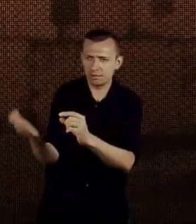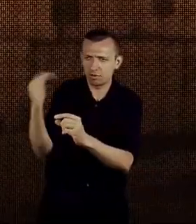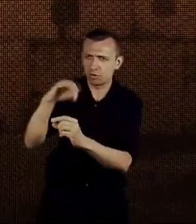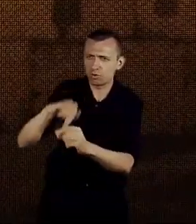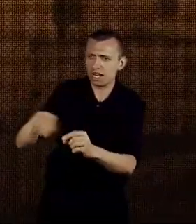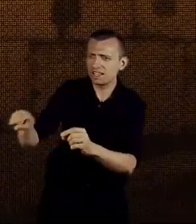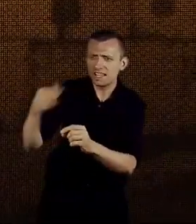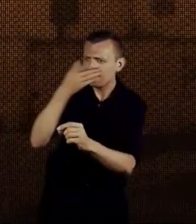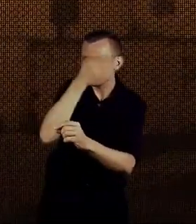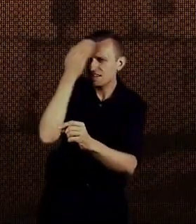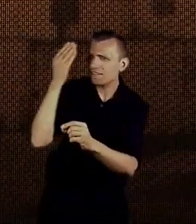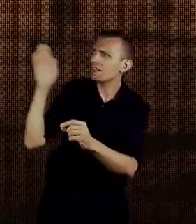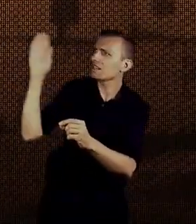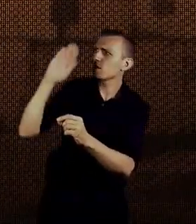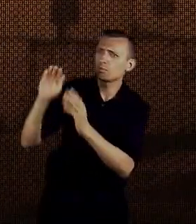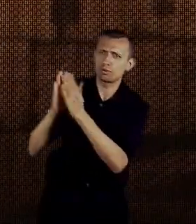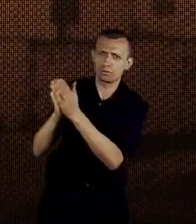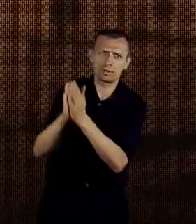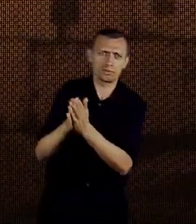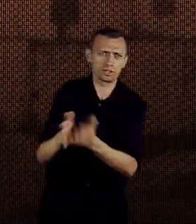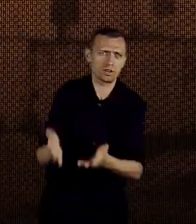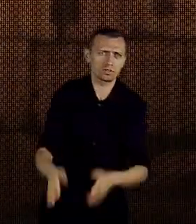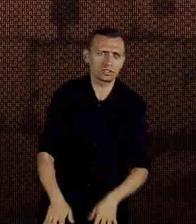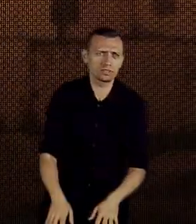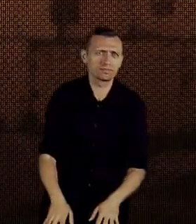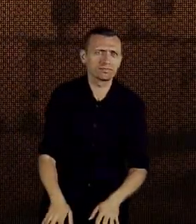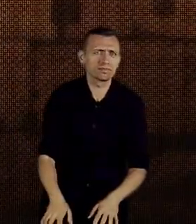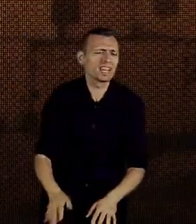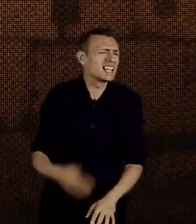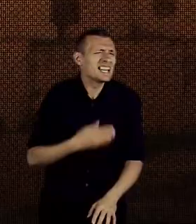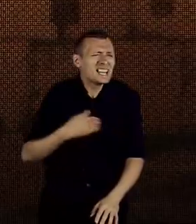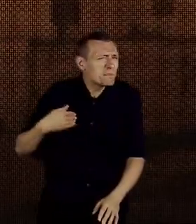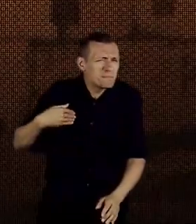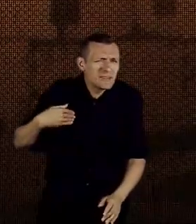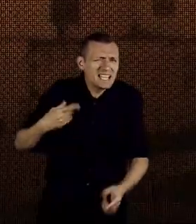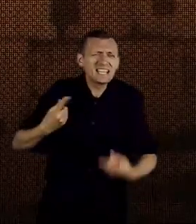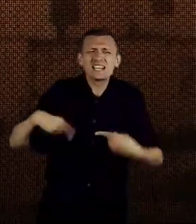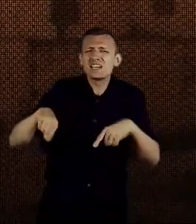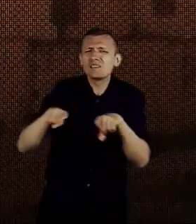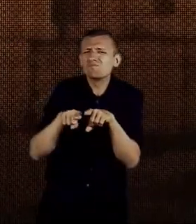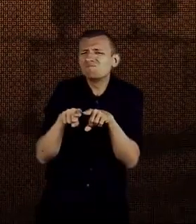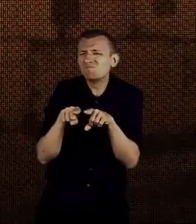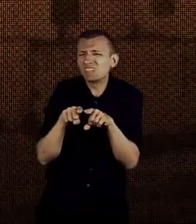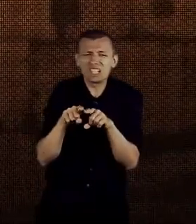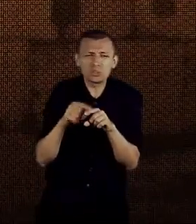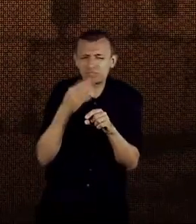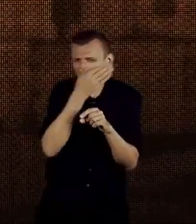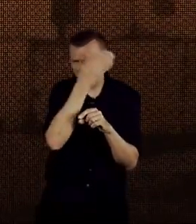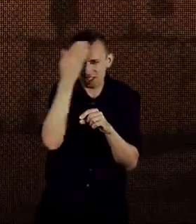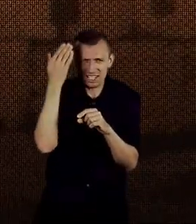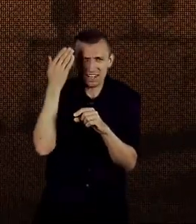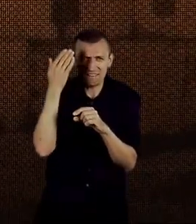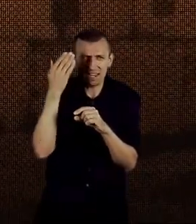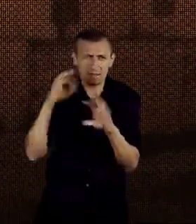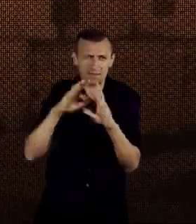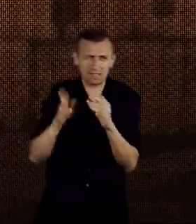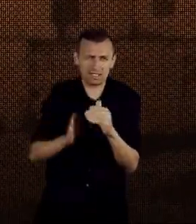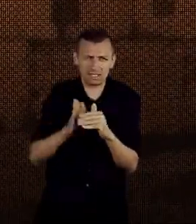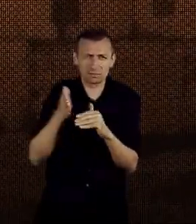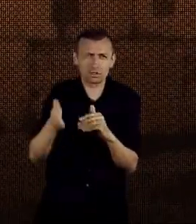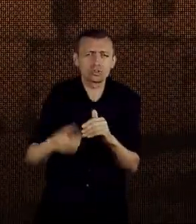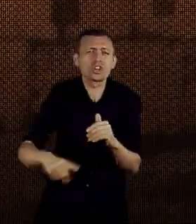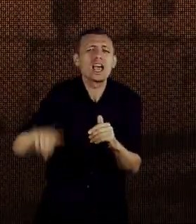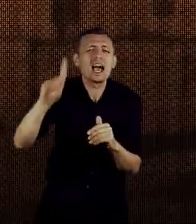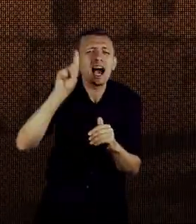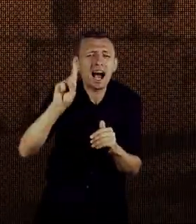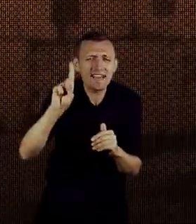Ale wiemy jedno, Bóg stawia nas często w trudnych miejscach, aby nasza wiara rosła